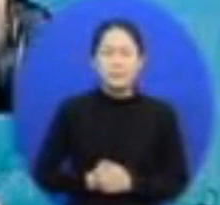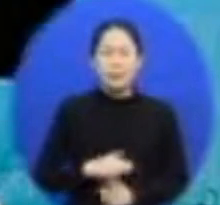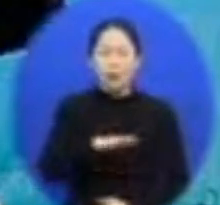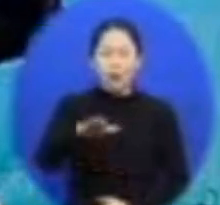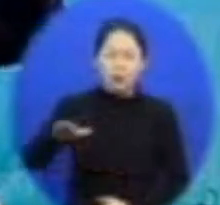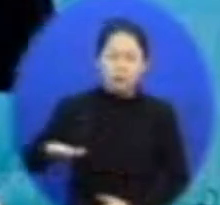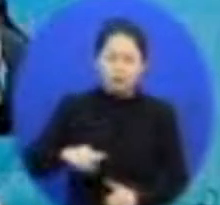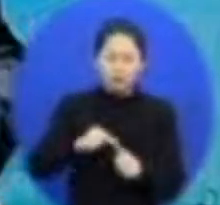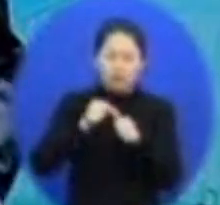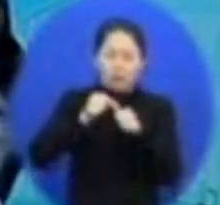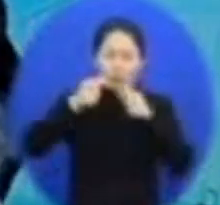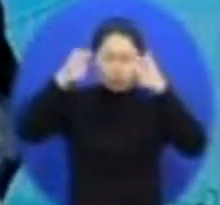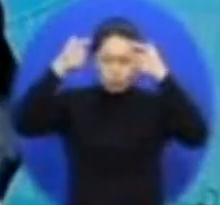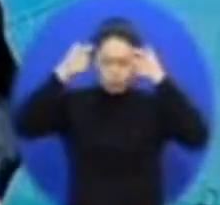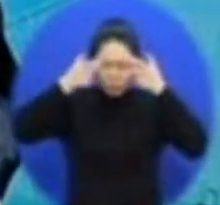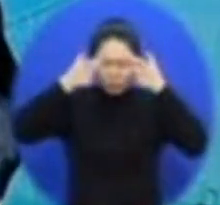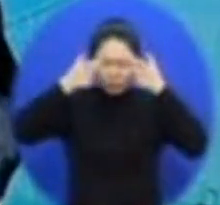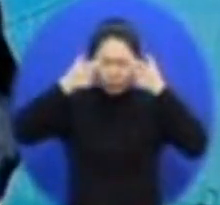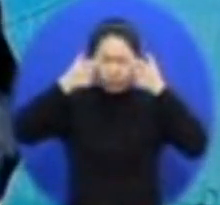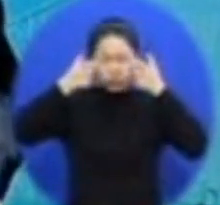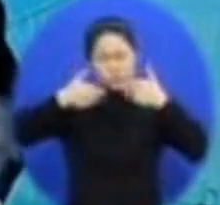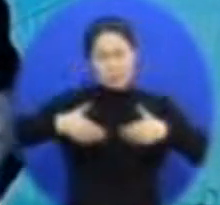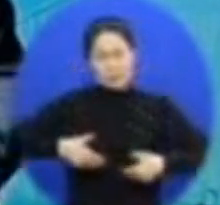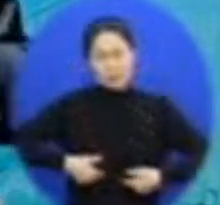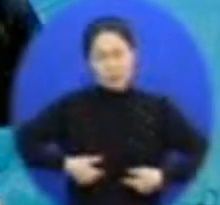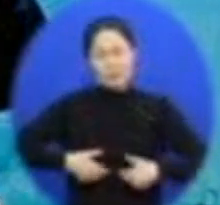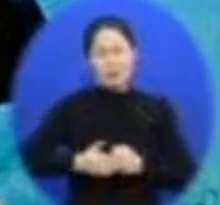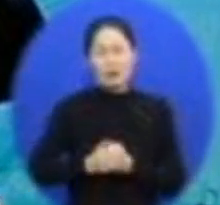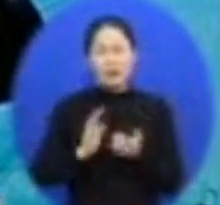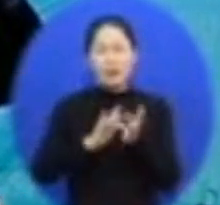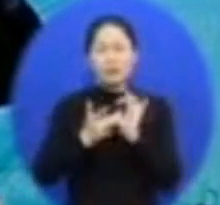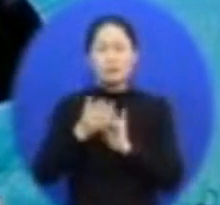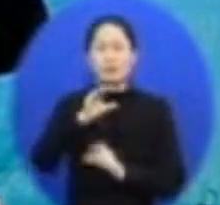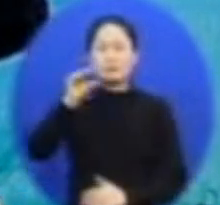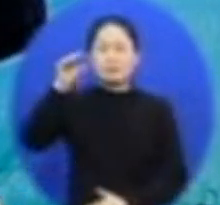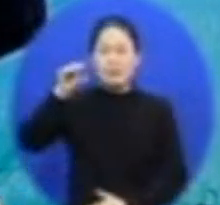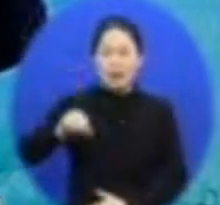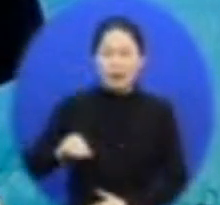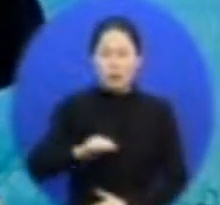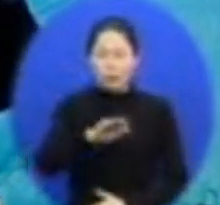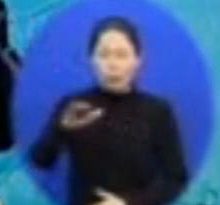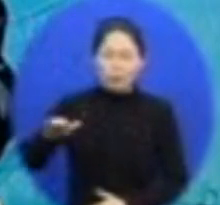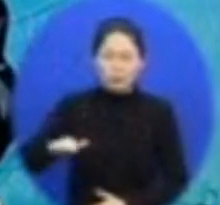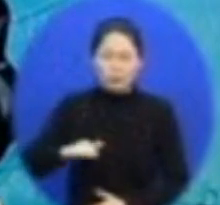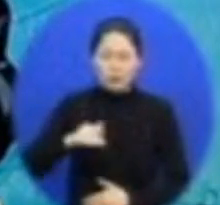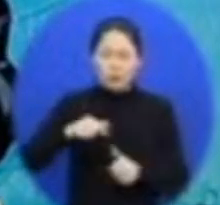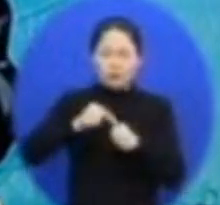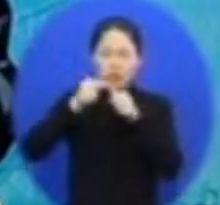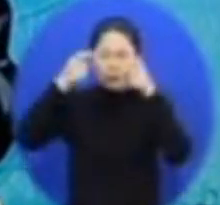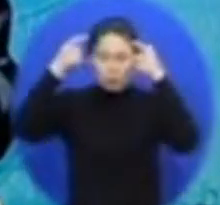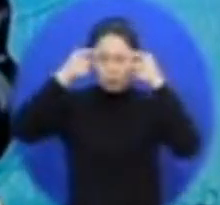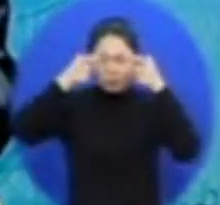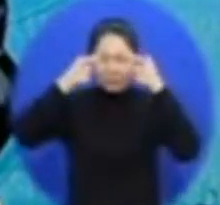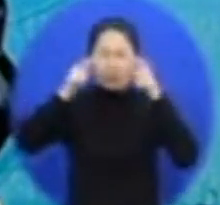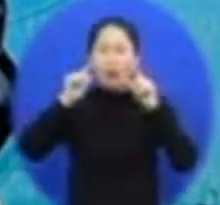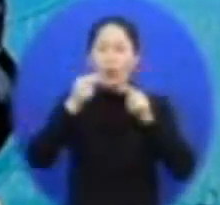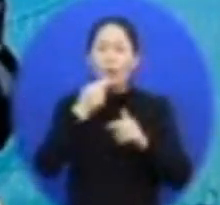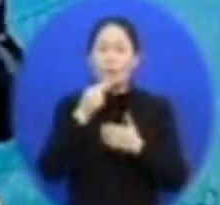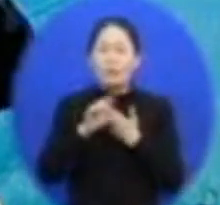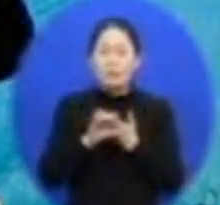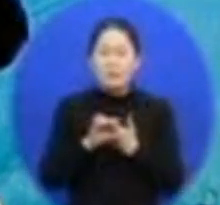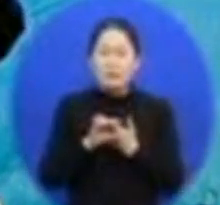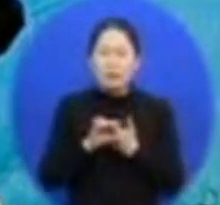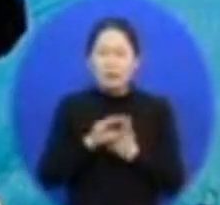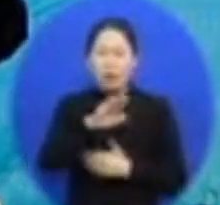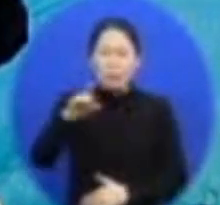여러분 구원의 투구를 써야 되요 예수님의 십자가로 여러분이 구원의 투구를 쓰지 않으면 그러면